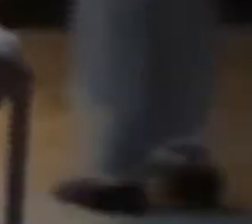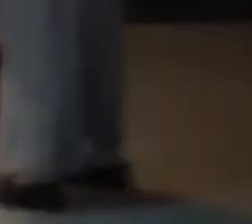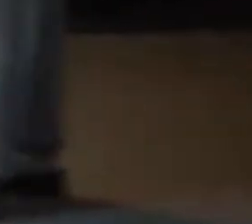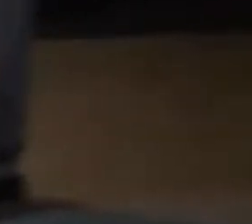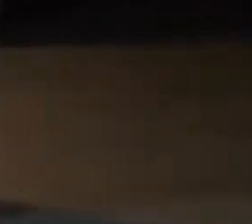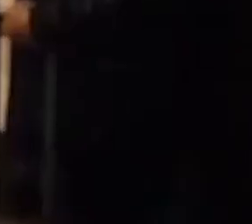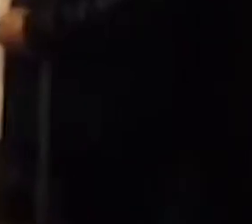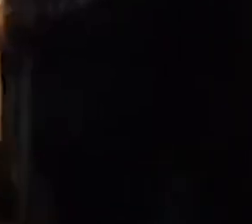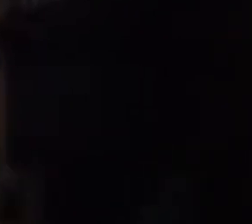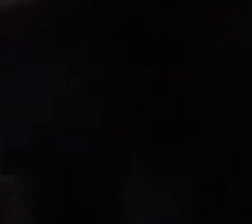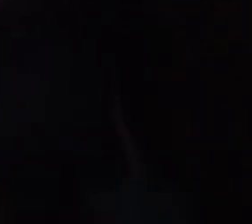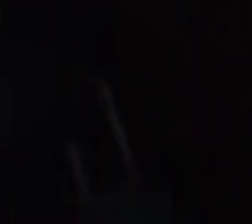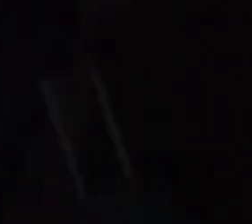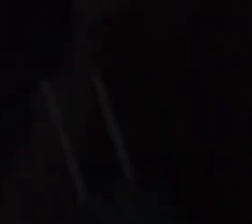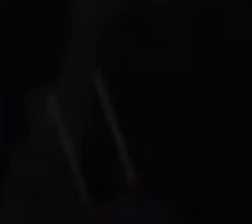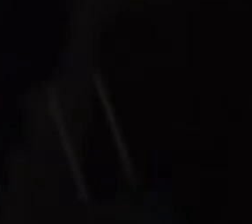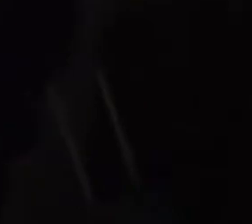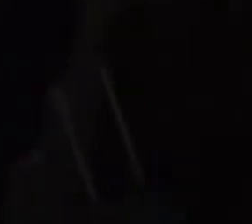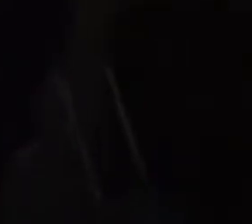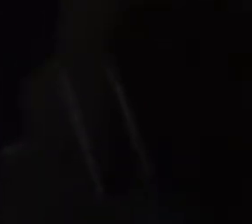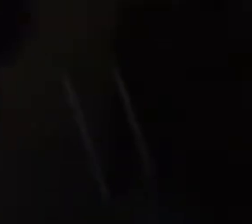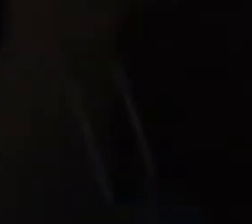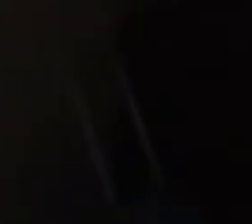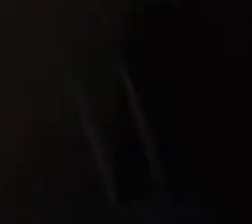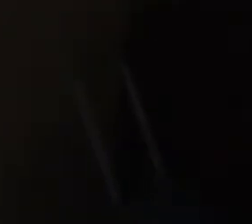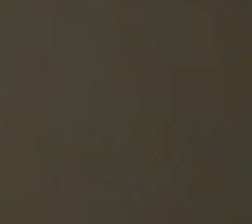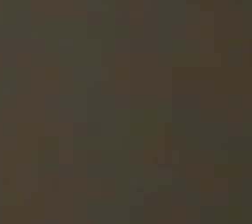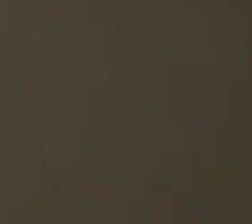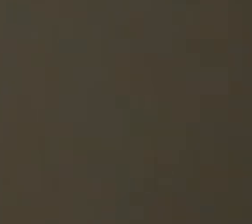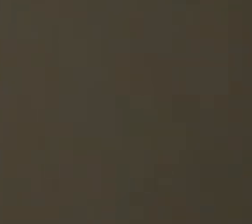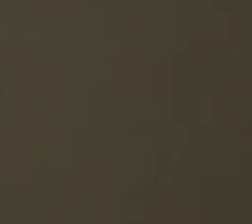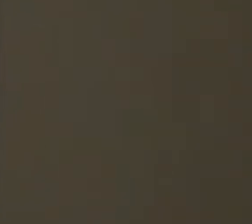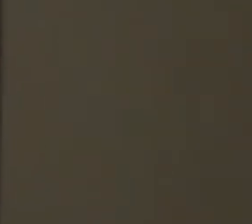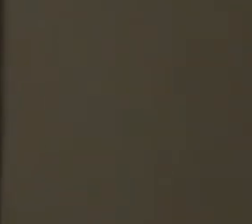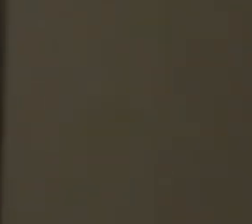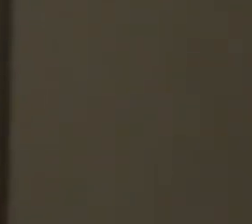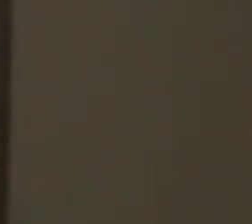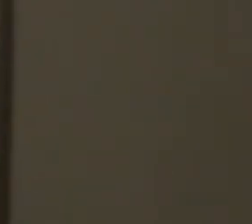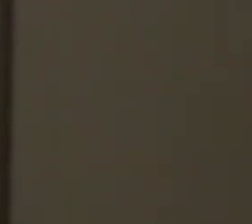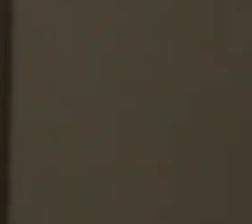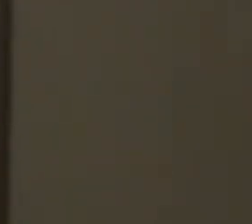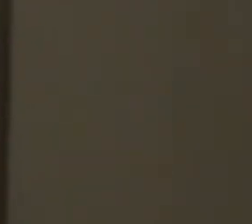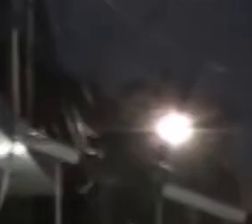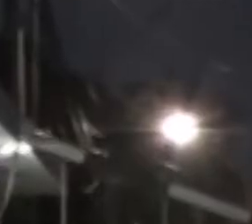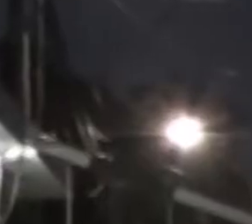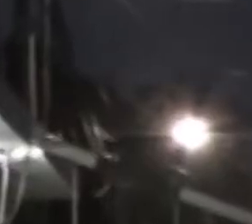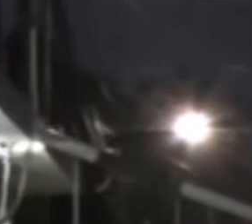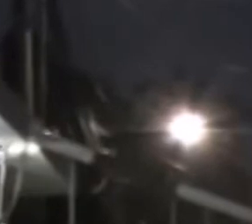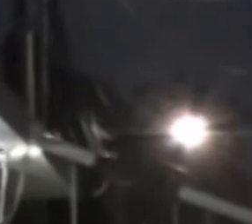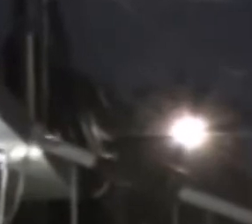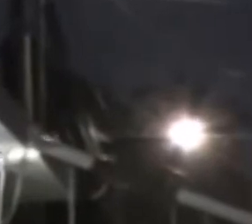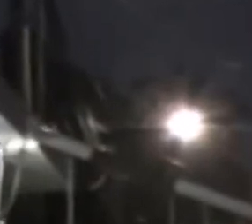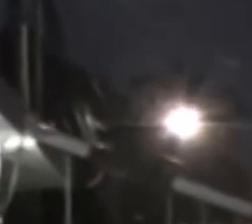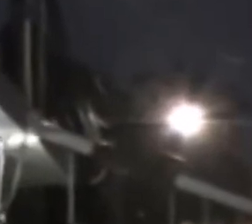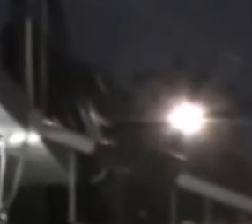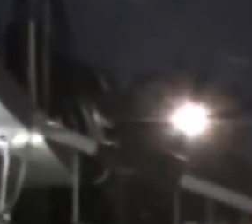ujung Jakarta Selatan untuk menggeledah dan mencari barang bukti tambahan Andrea Umi Santa pemilik rumah sekaligus salah satu tersangka